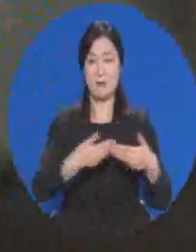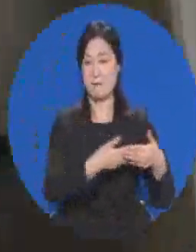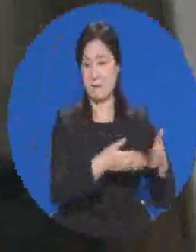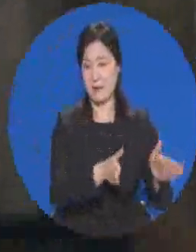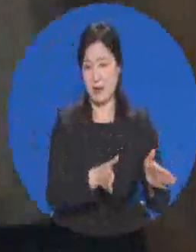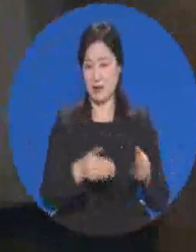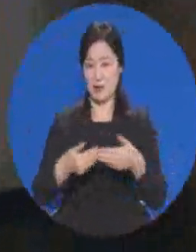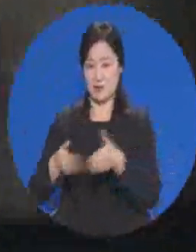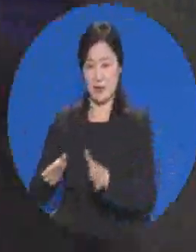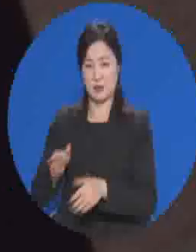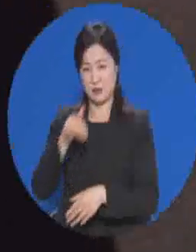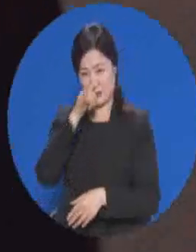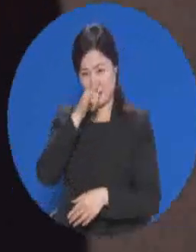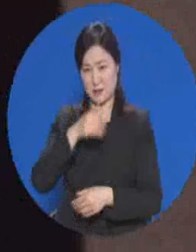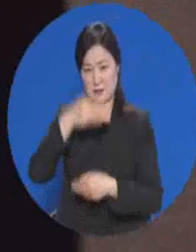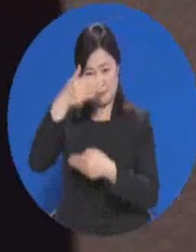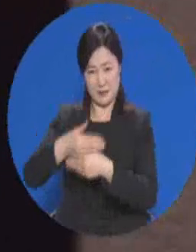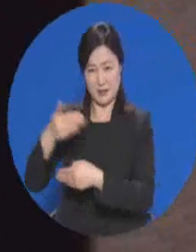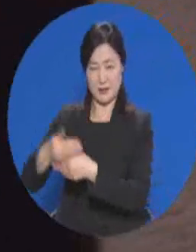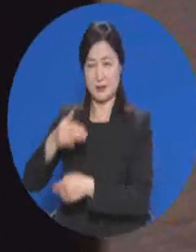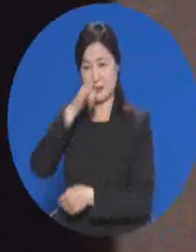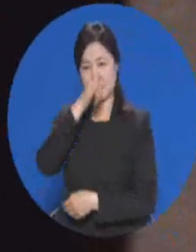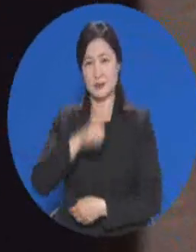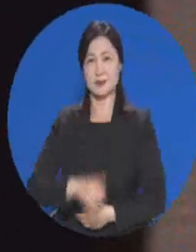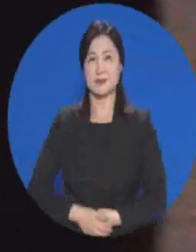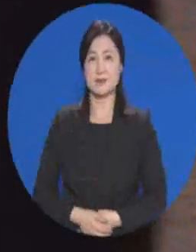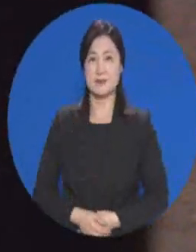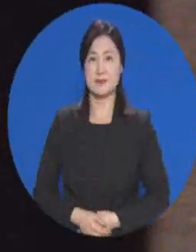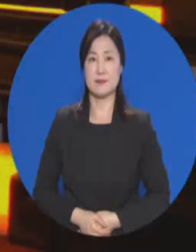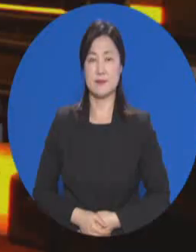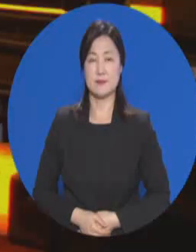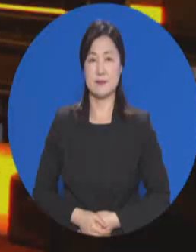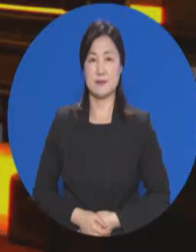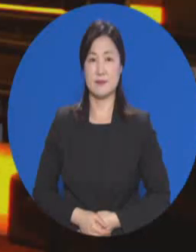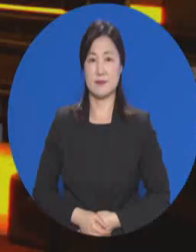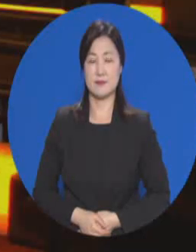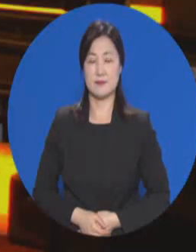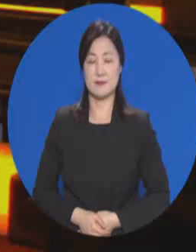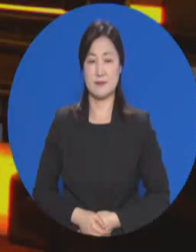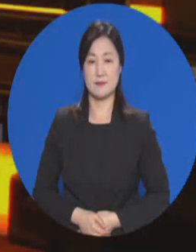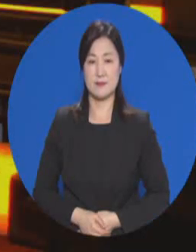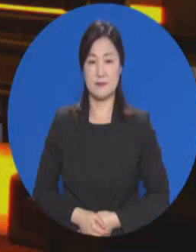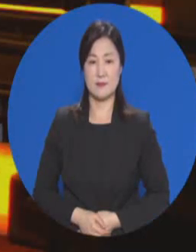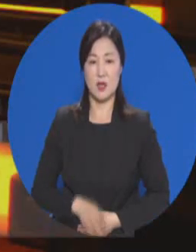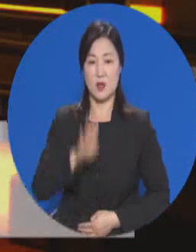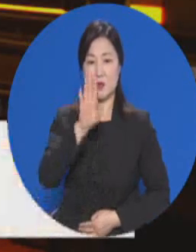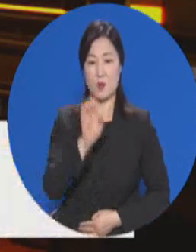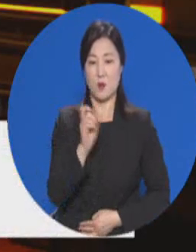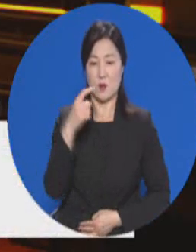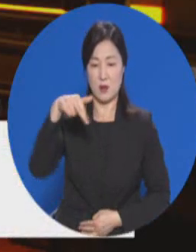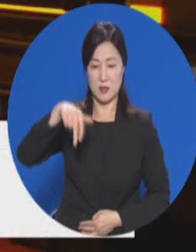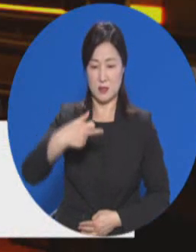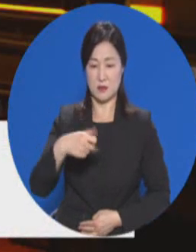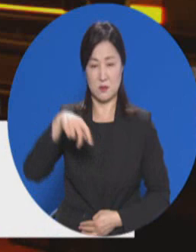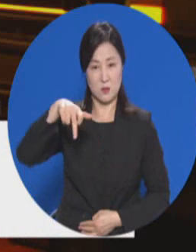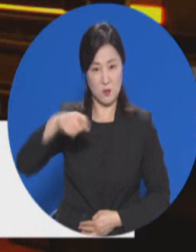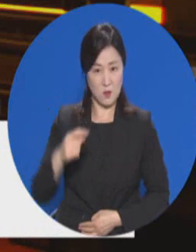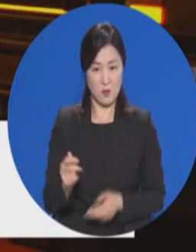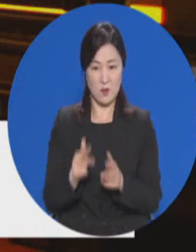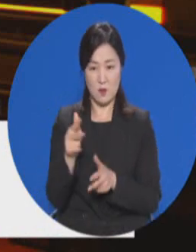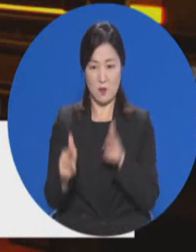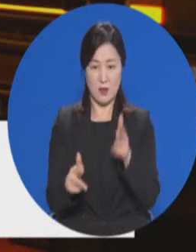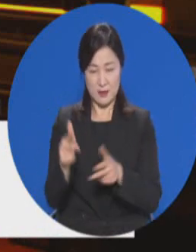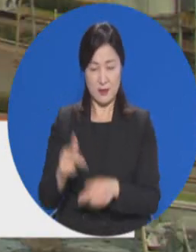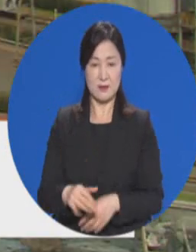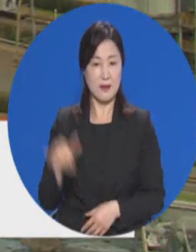폐쇄적인 구조였습니다. MBC 뉴스 김한수입니다. 포스코 광양제철소가 인공지능을 적용해